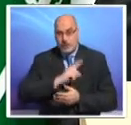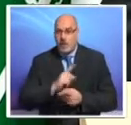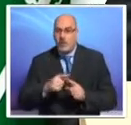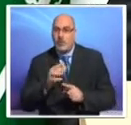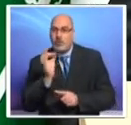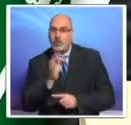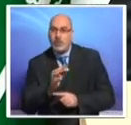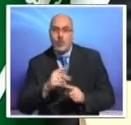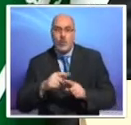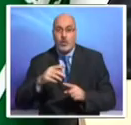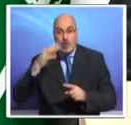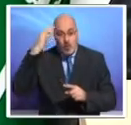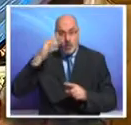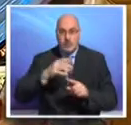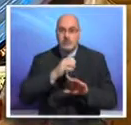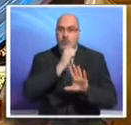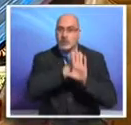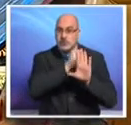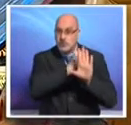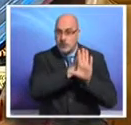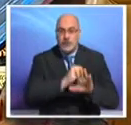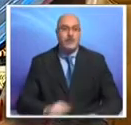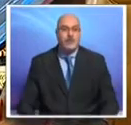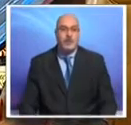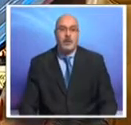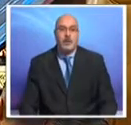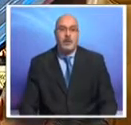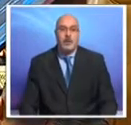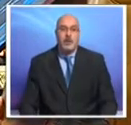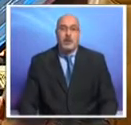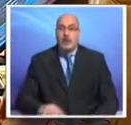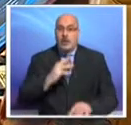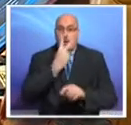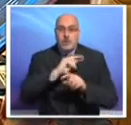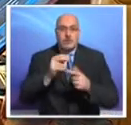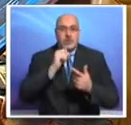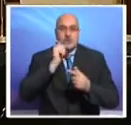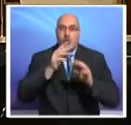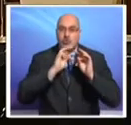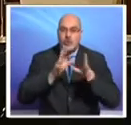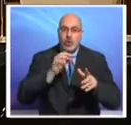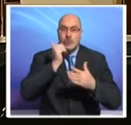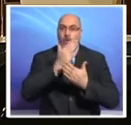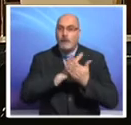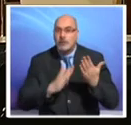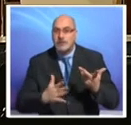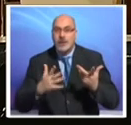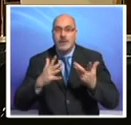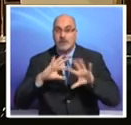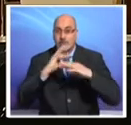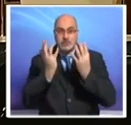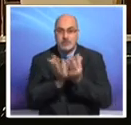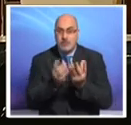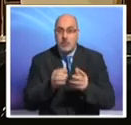وترويع الآمنين وقتلهم، واعتبرها ظاهرة لا يحدها الزمن ولا النطاق الجغرافي. وبالرغم